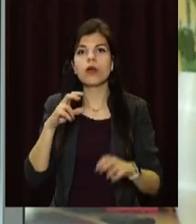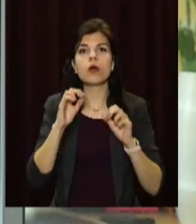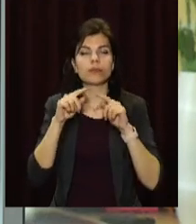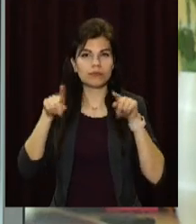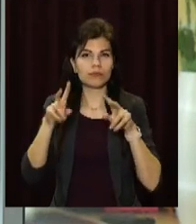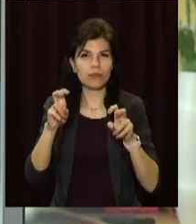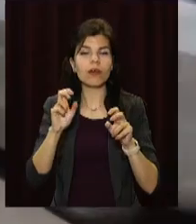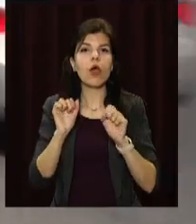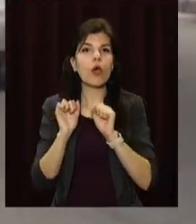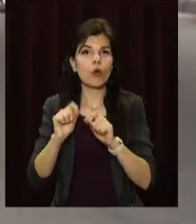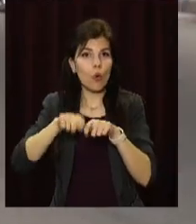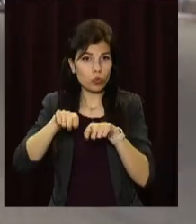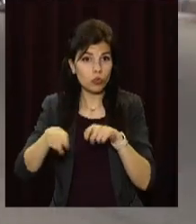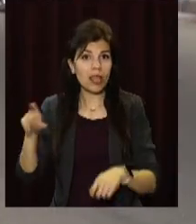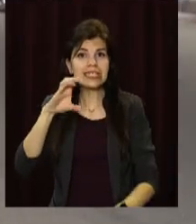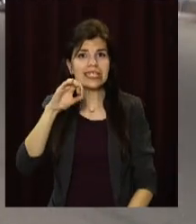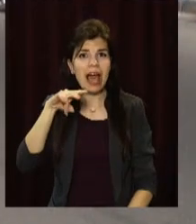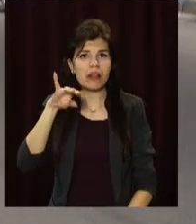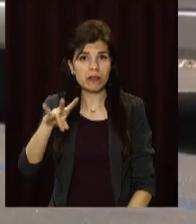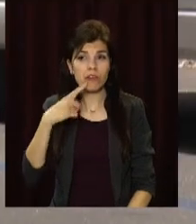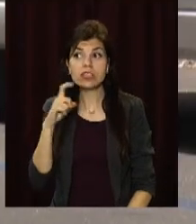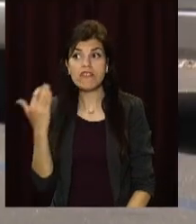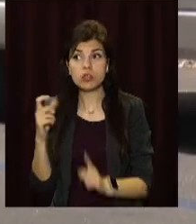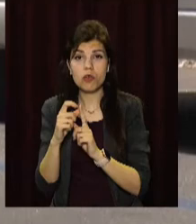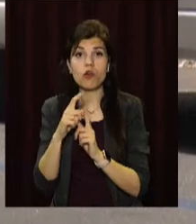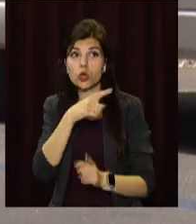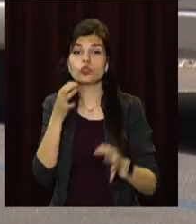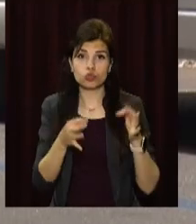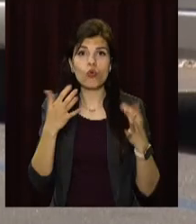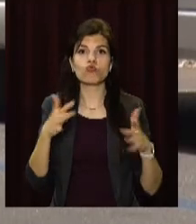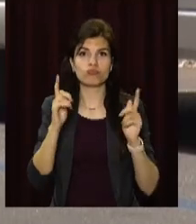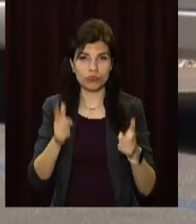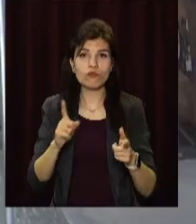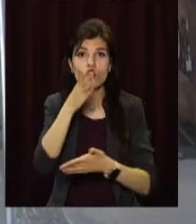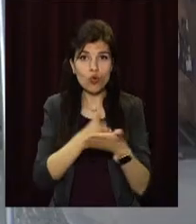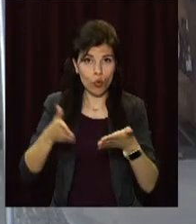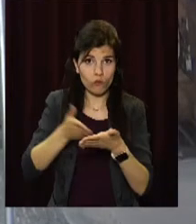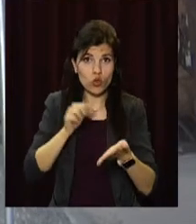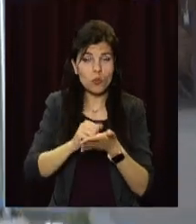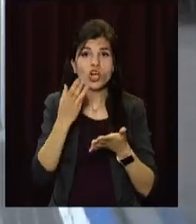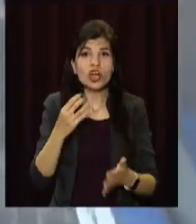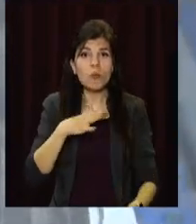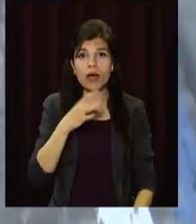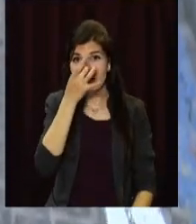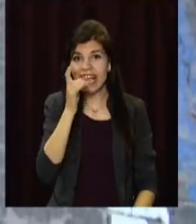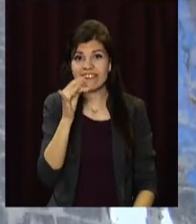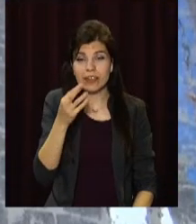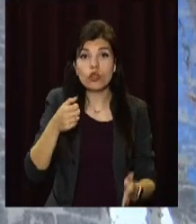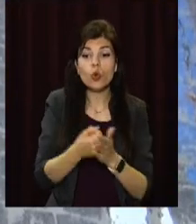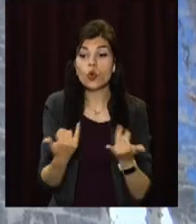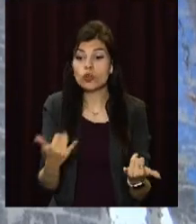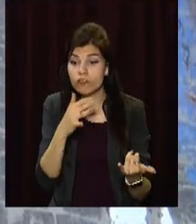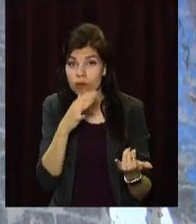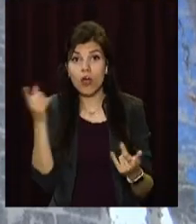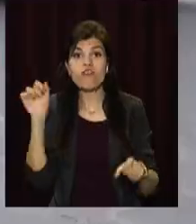громадський контроль» Денис Селін. За його словами, у суді задовольнили вимогу скасувати документ ще у квітні. До сьогодні у міськраді